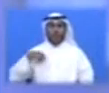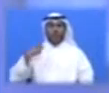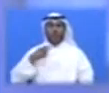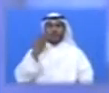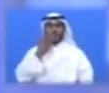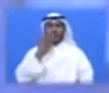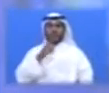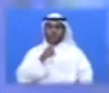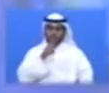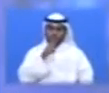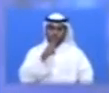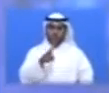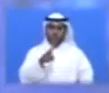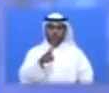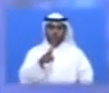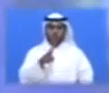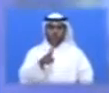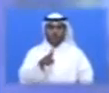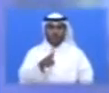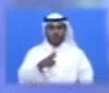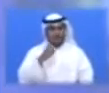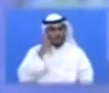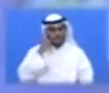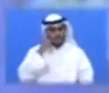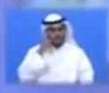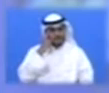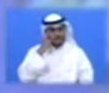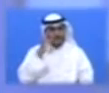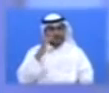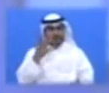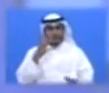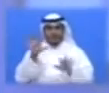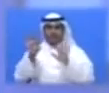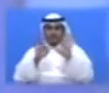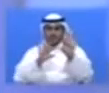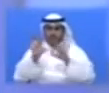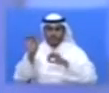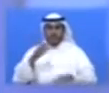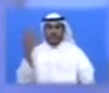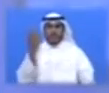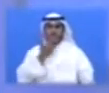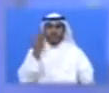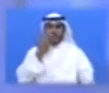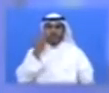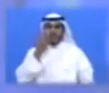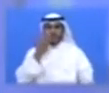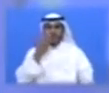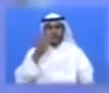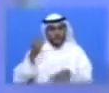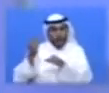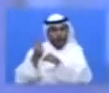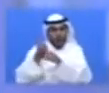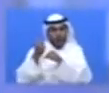قال وزير التربية وزير التعليم العالي أحمد المليفي إن اختيار الطلبة المجال المناسب للتعليم يؤمن